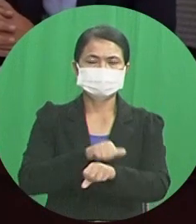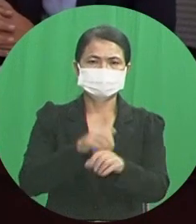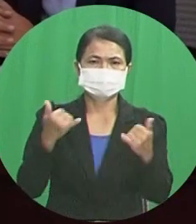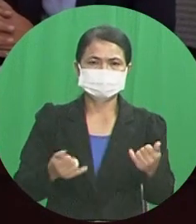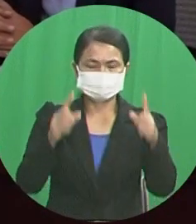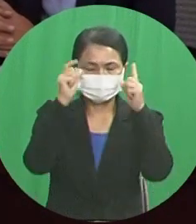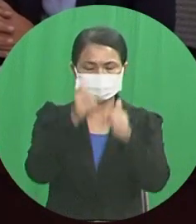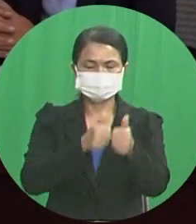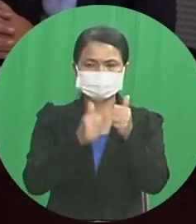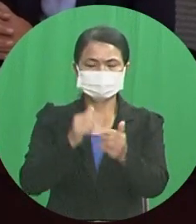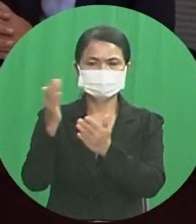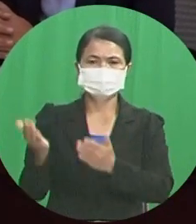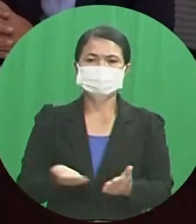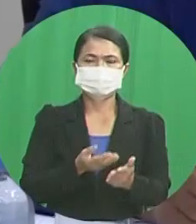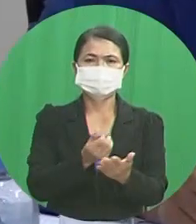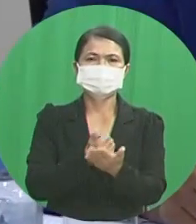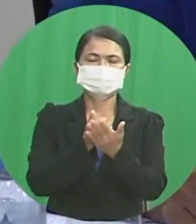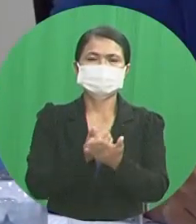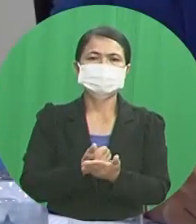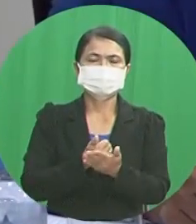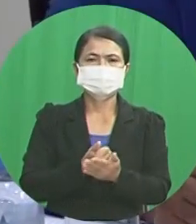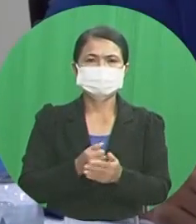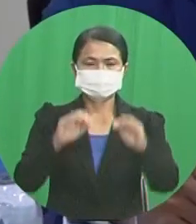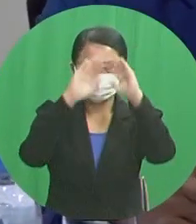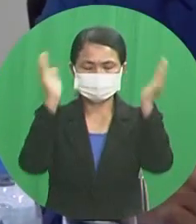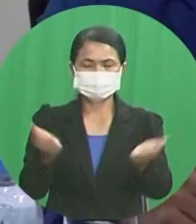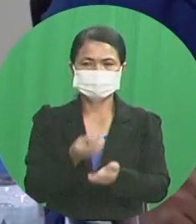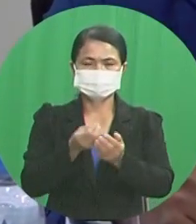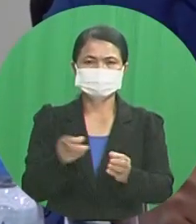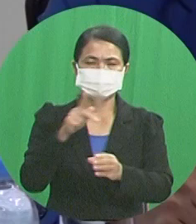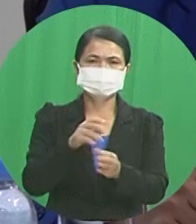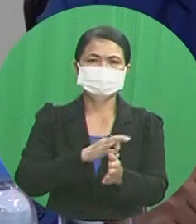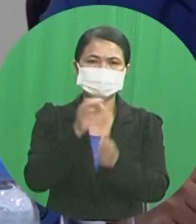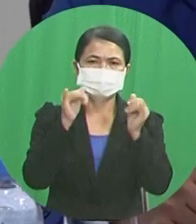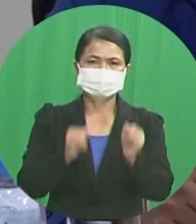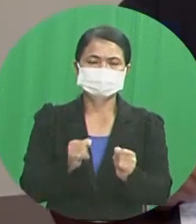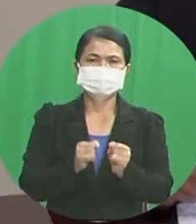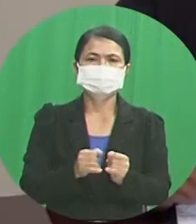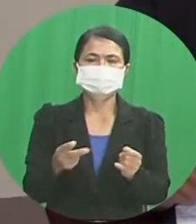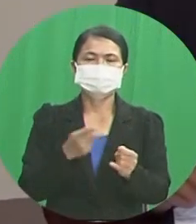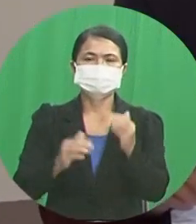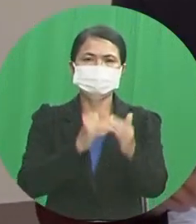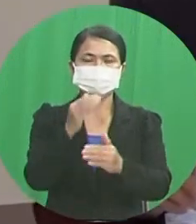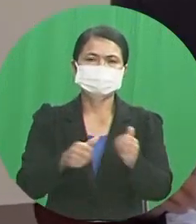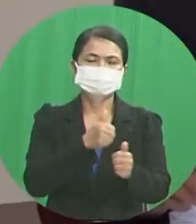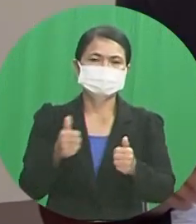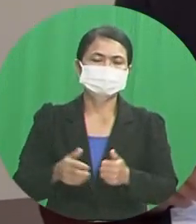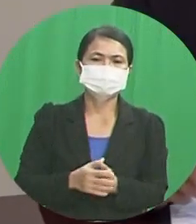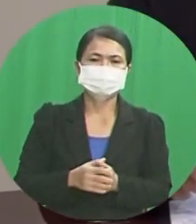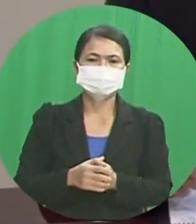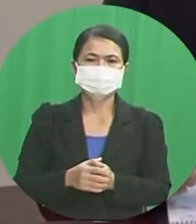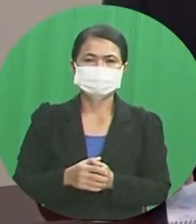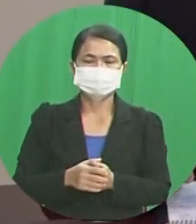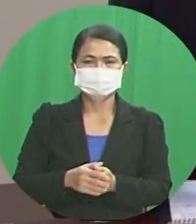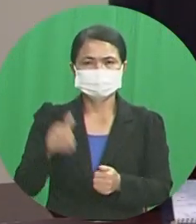អាយុដំរដ្ឋមន្ត្រីស្វាគមន៍រាល់ជំនួយឧបត្ថម្ភពី World Bank និងការចូលរួមពីវិស័យឯកជននិងដៃគូអភិវឌ្ឍន៍នានា